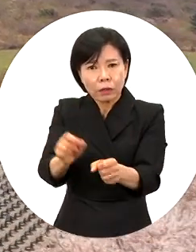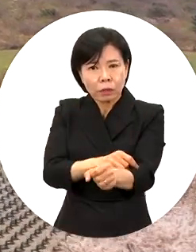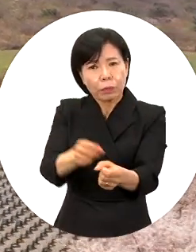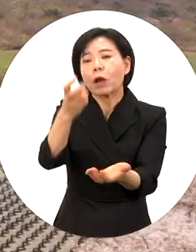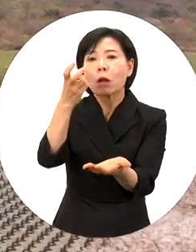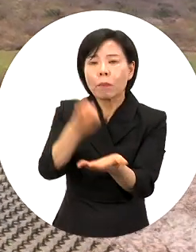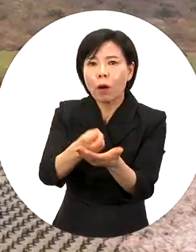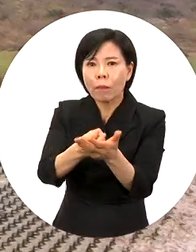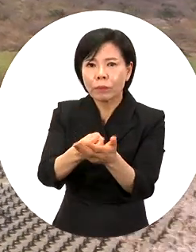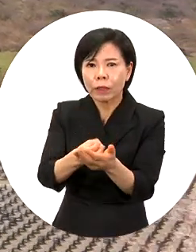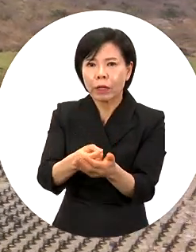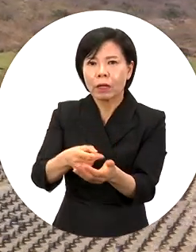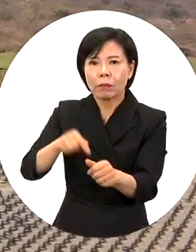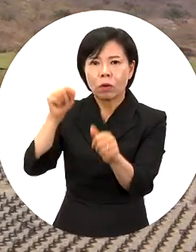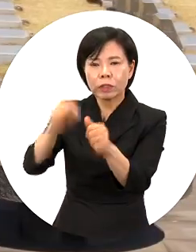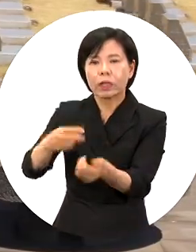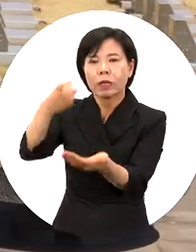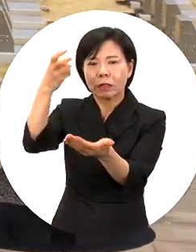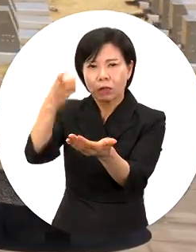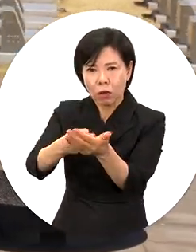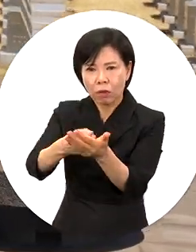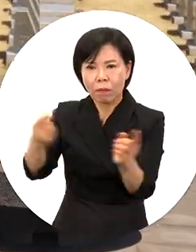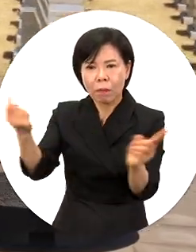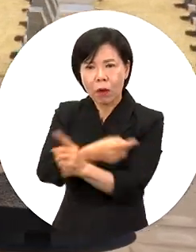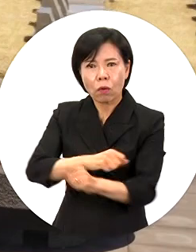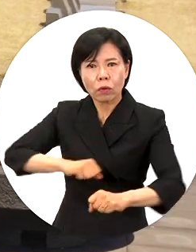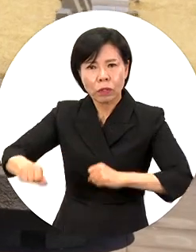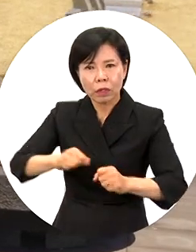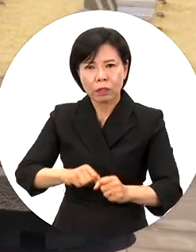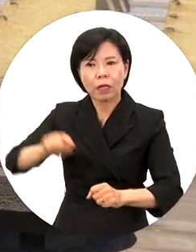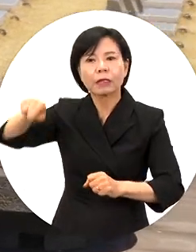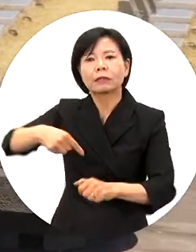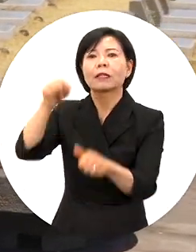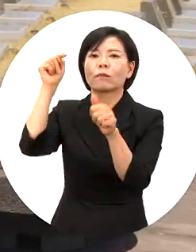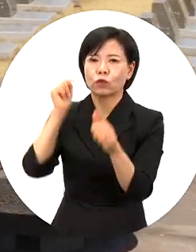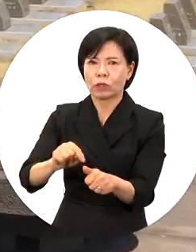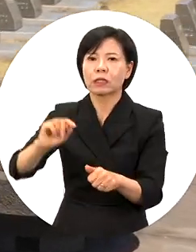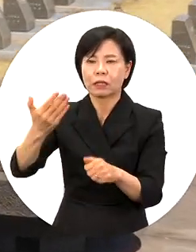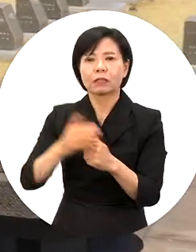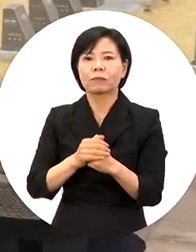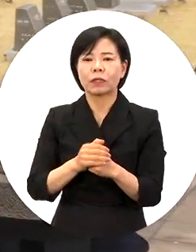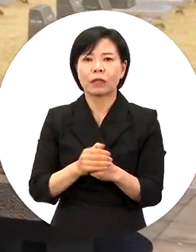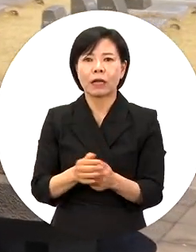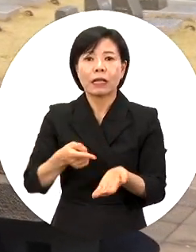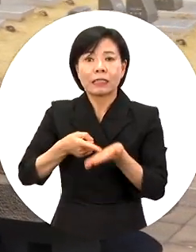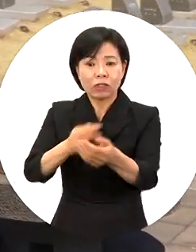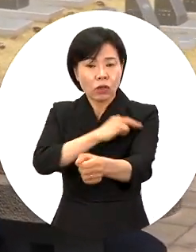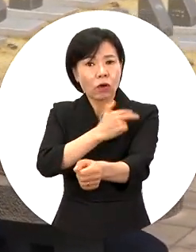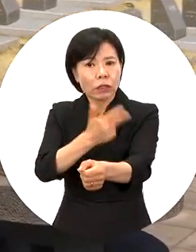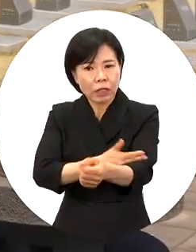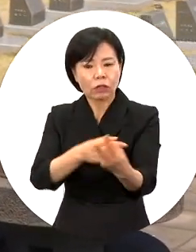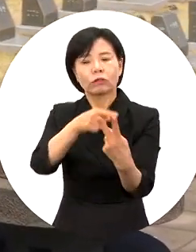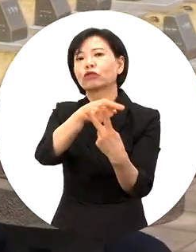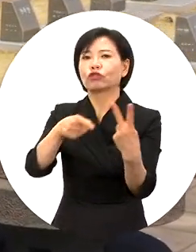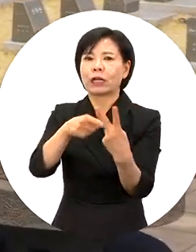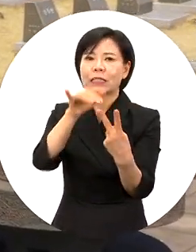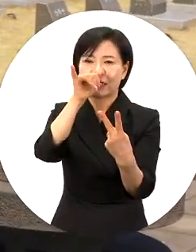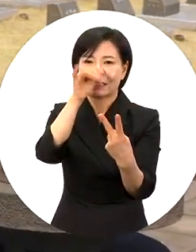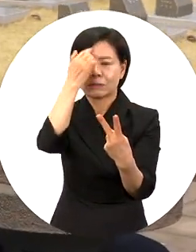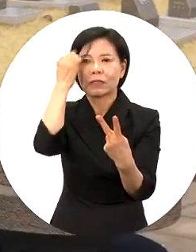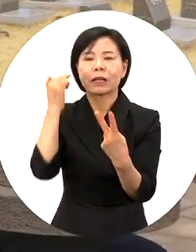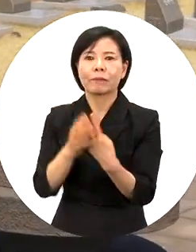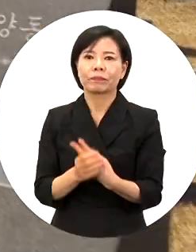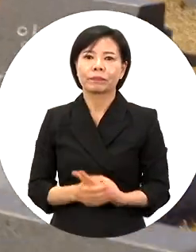관한 특별법 및 동법 시행령이 개정 시행됨에 따른 후속 조치입니다. 신청 자격은 크게 두